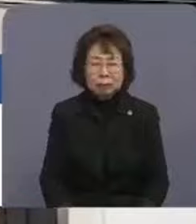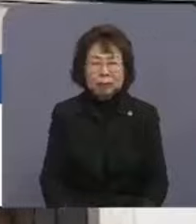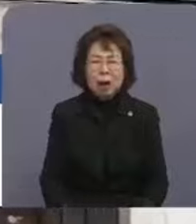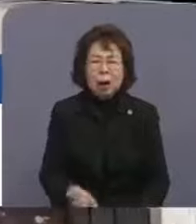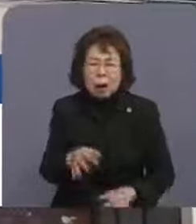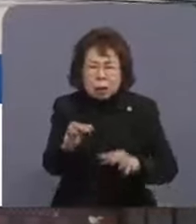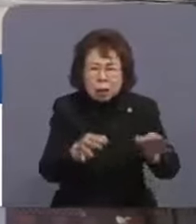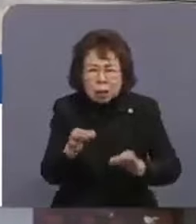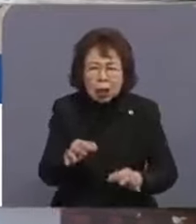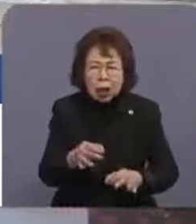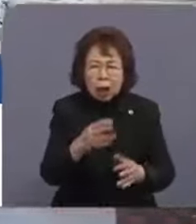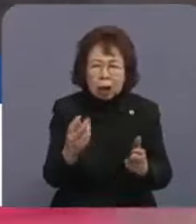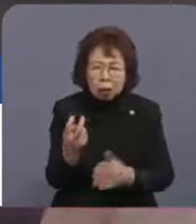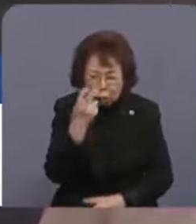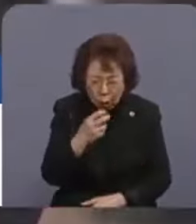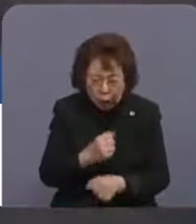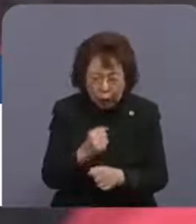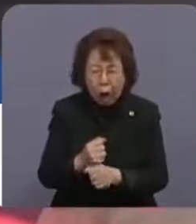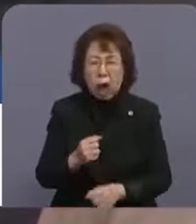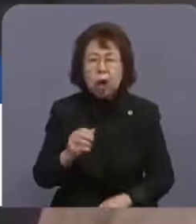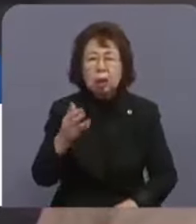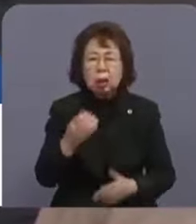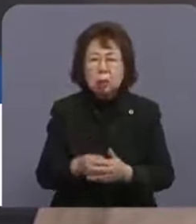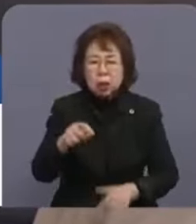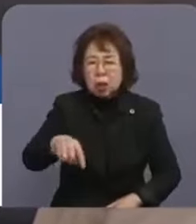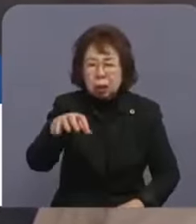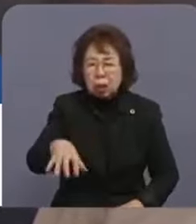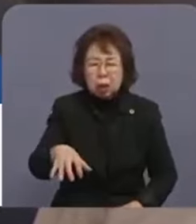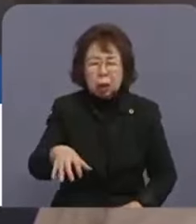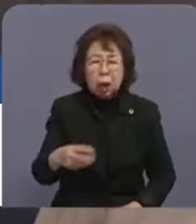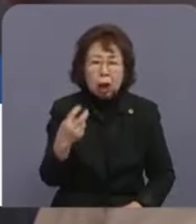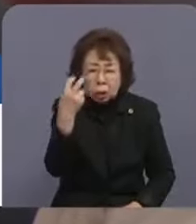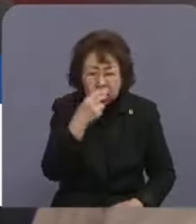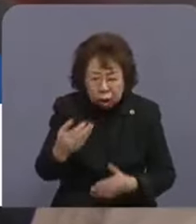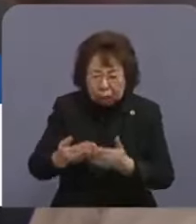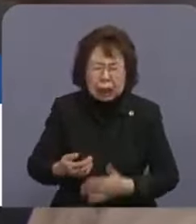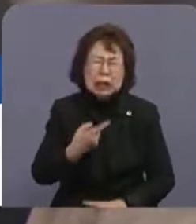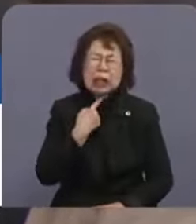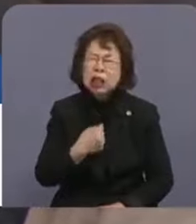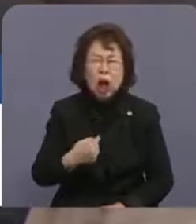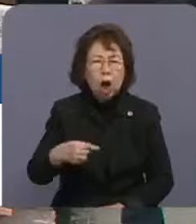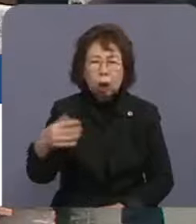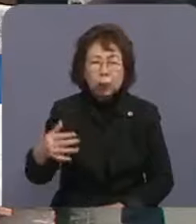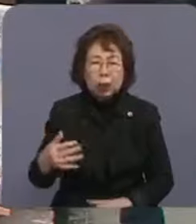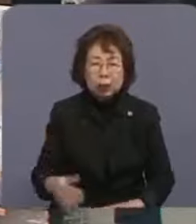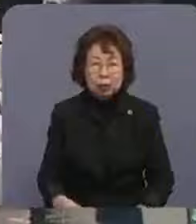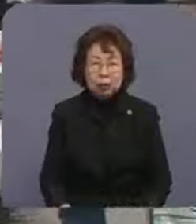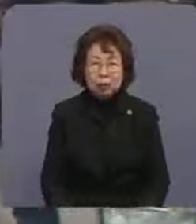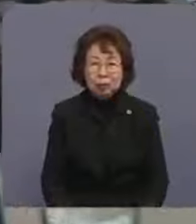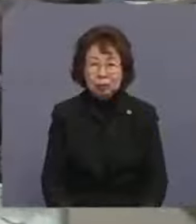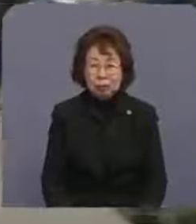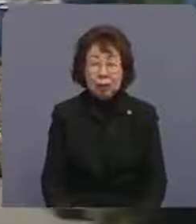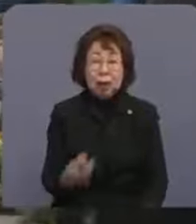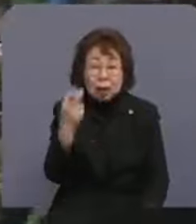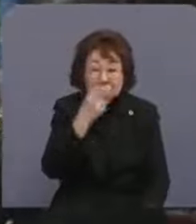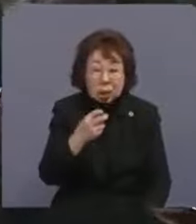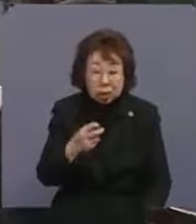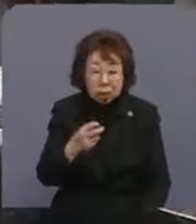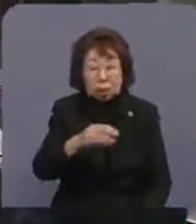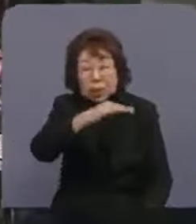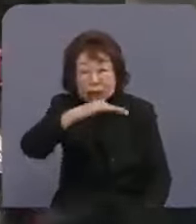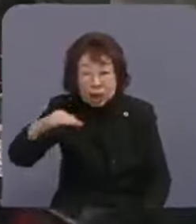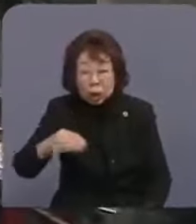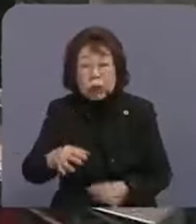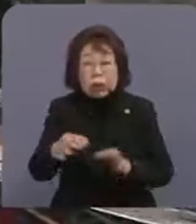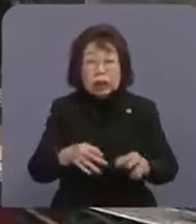시장 자체에서는 하는 걸로 알고 있어요. 여기는 한 적 없어요. 소방 점검 대상 기준인